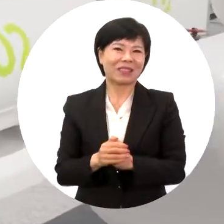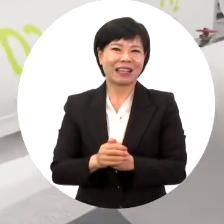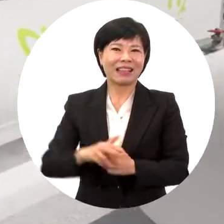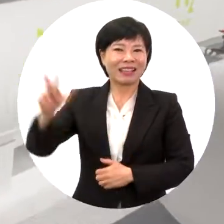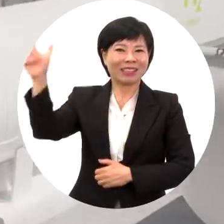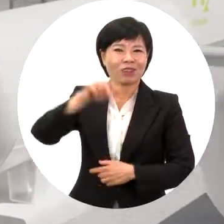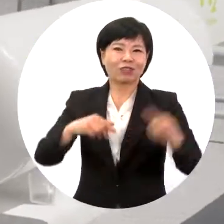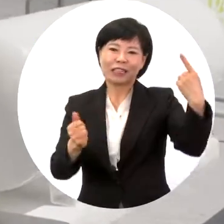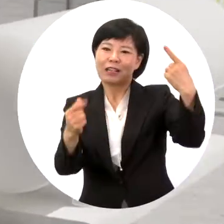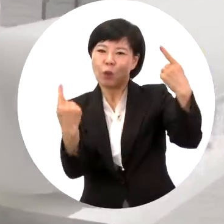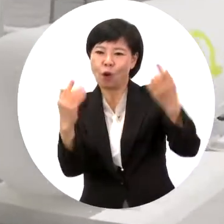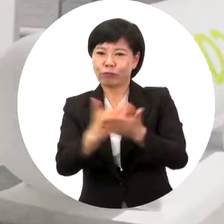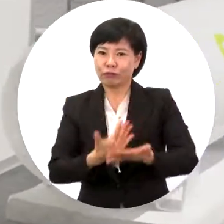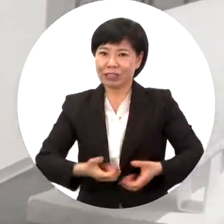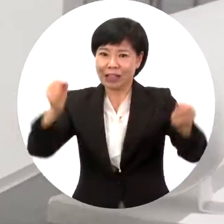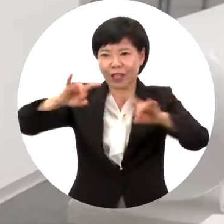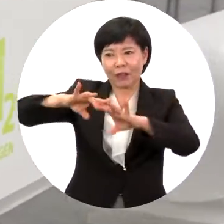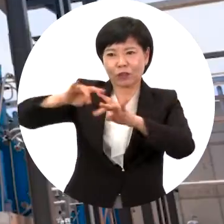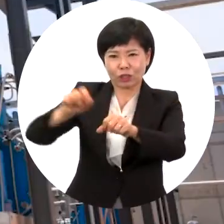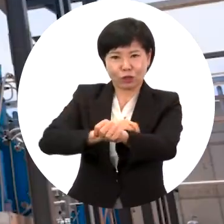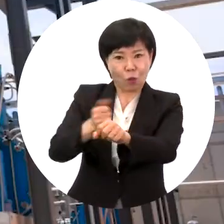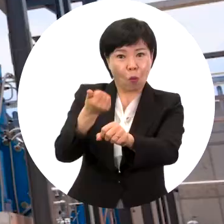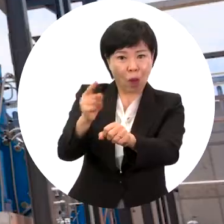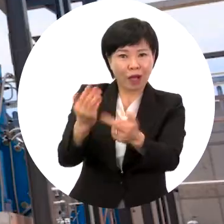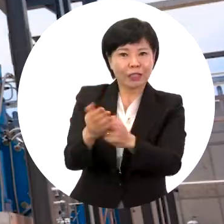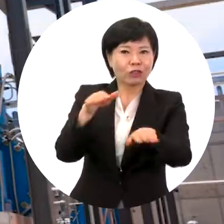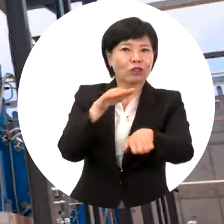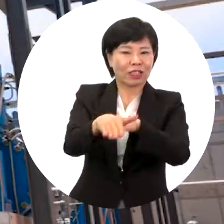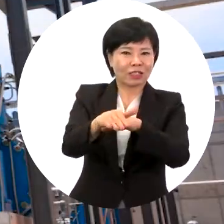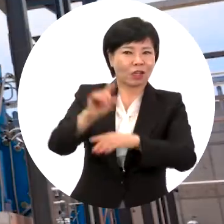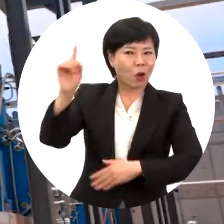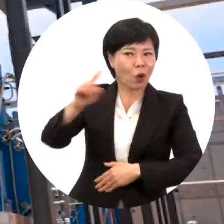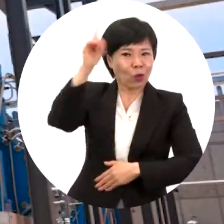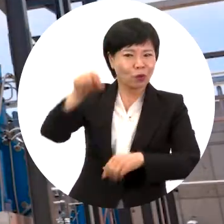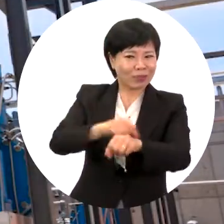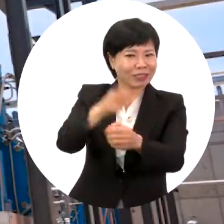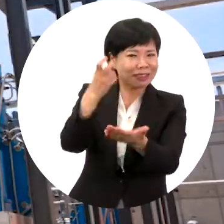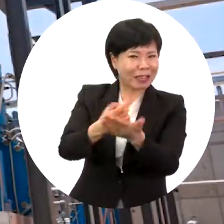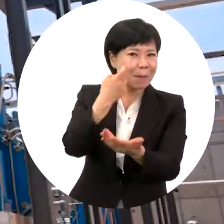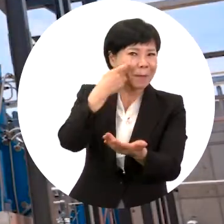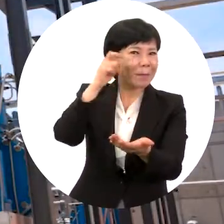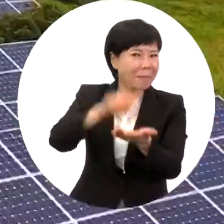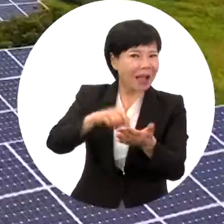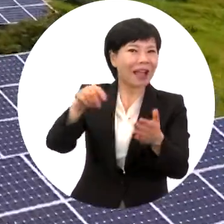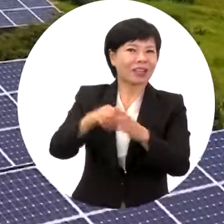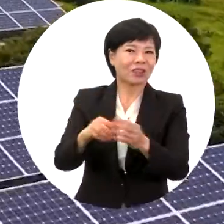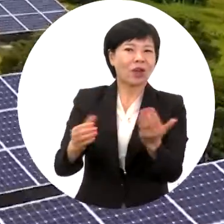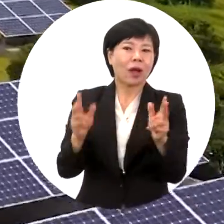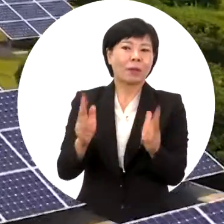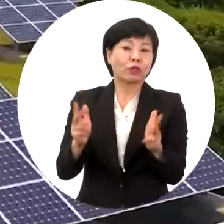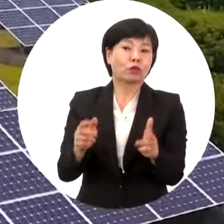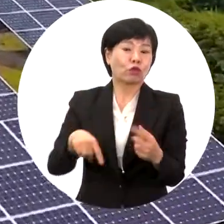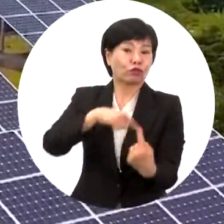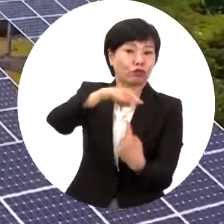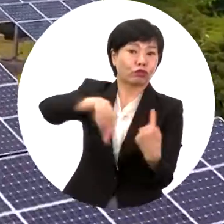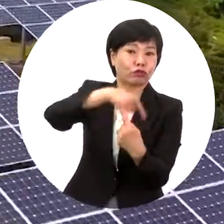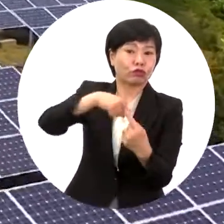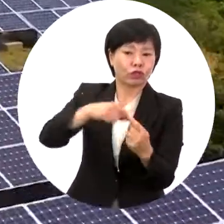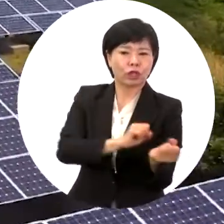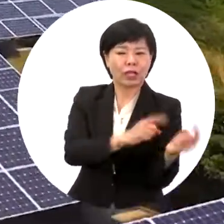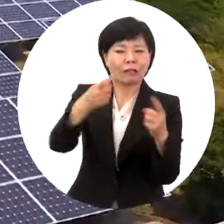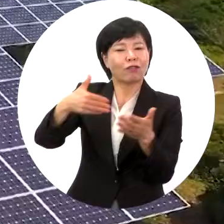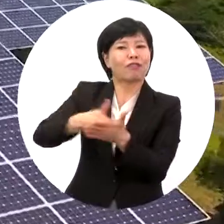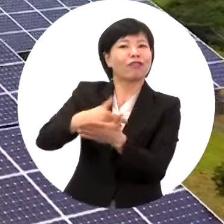전국 1호 분산에너지 특화 지역을 통해 제주형 전력 요금 특례를 발굴하고 통합 발전소를 운영하면